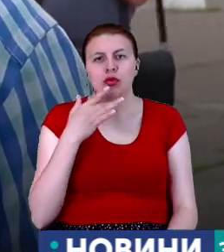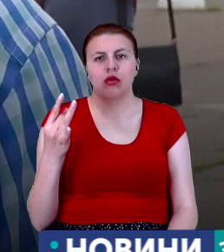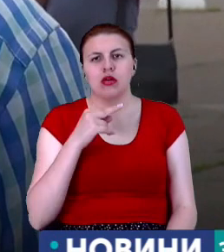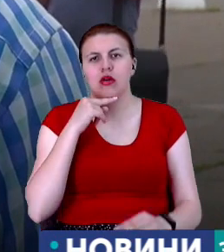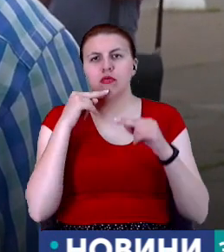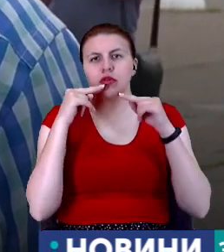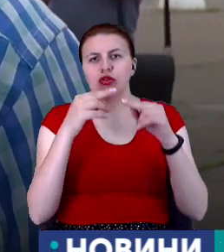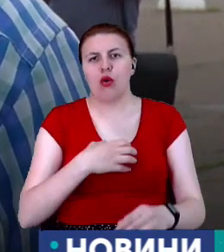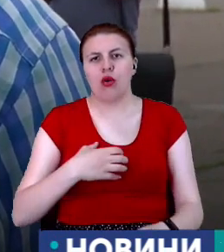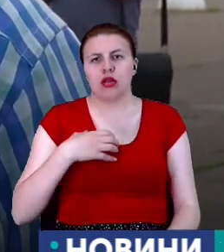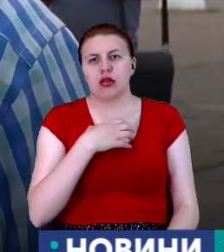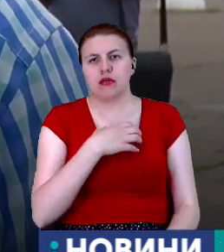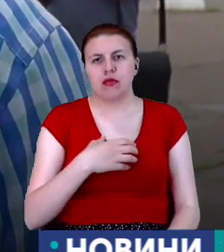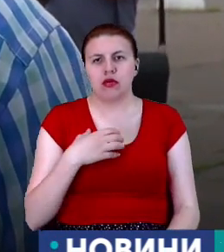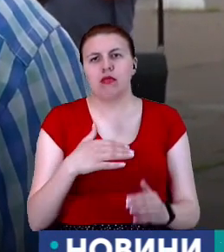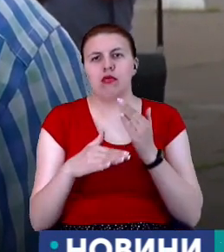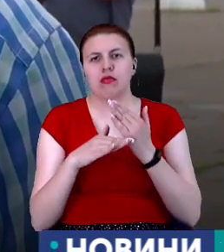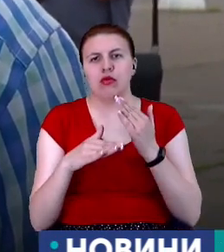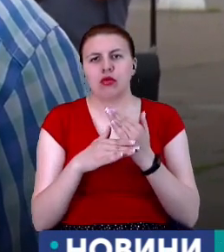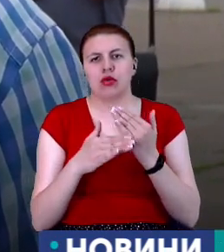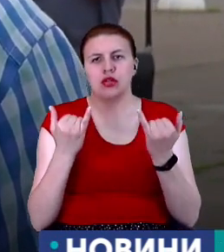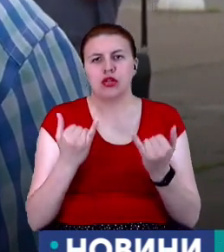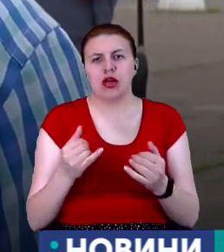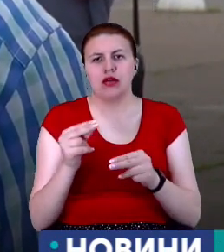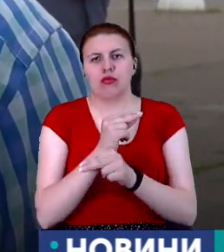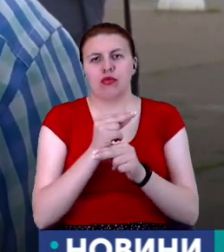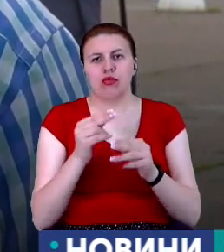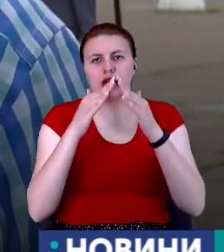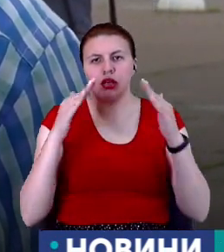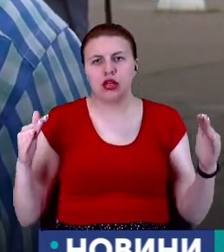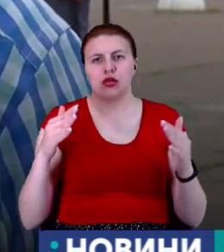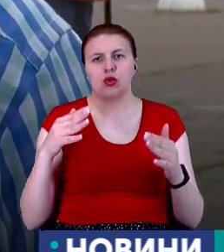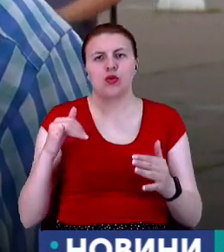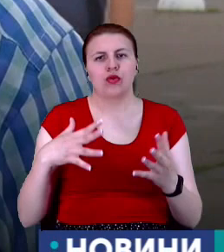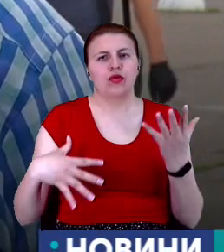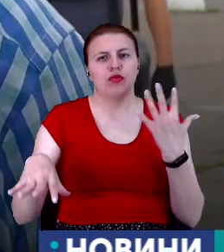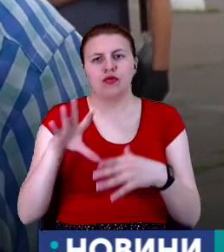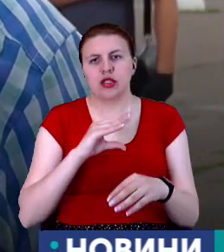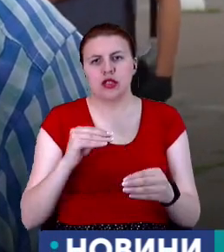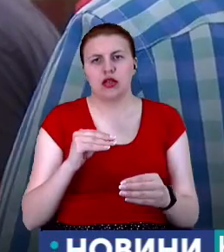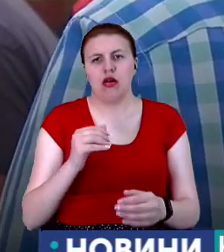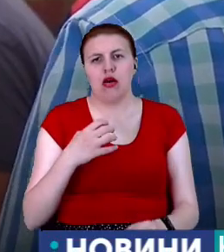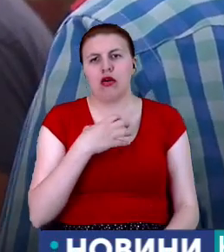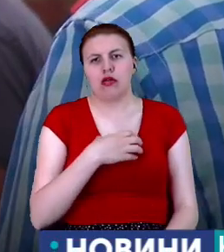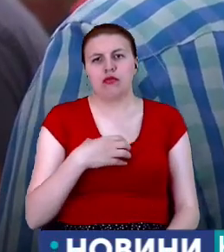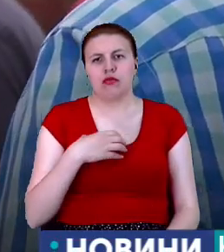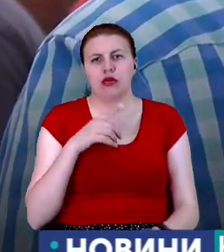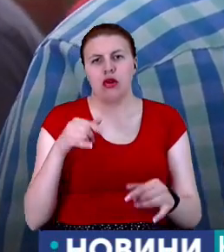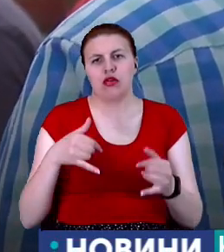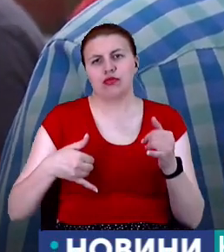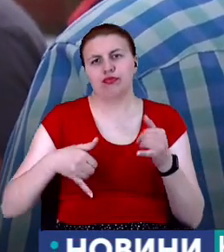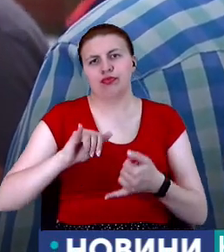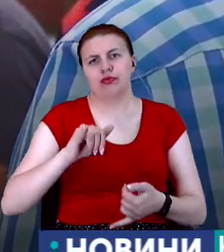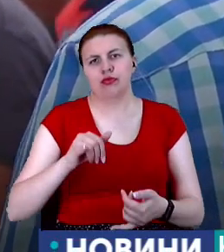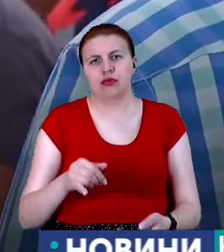помочь. Текущие ремонты, крыши текут. У всех коммунальные проблемы есть. Горисполком также нас футболит. Пусть создают